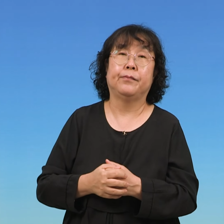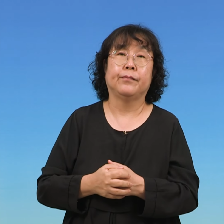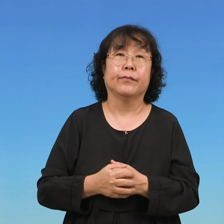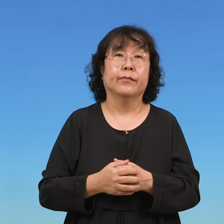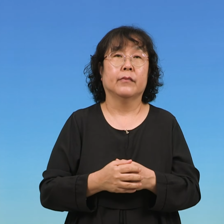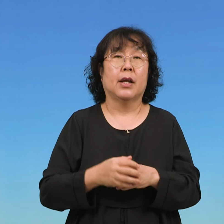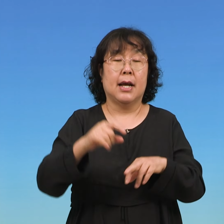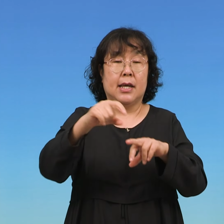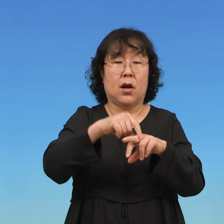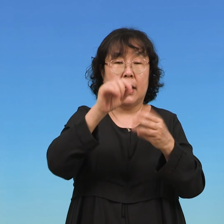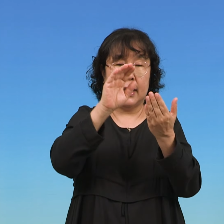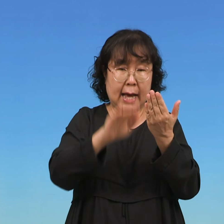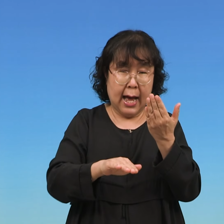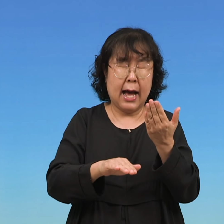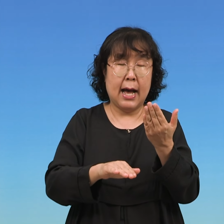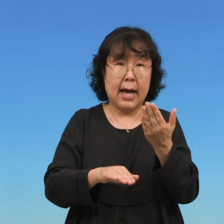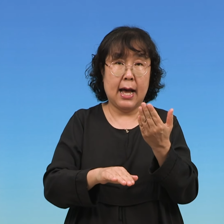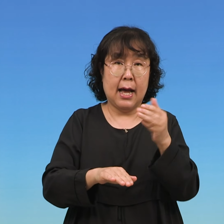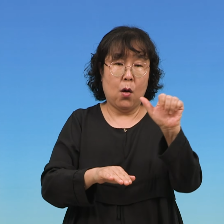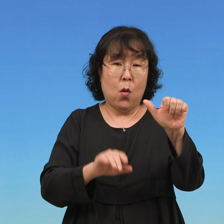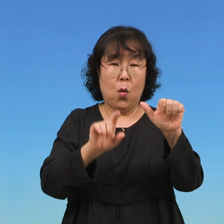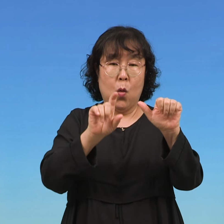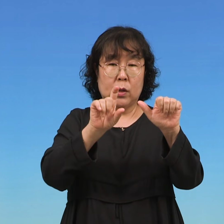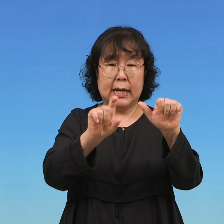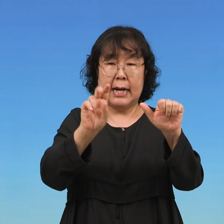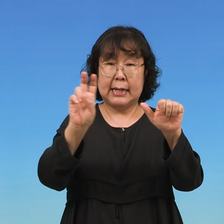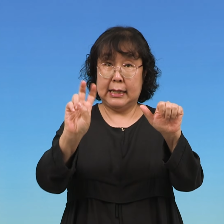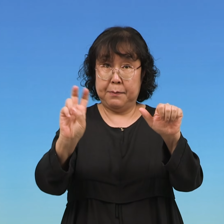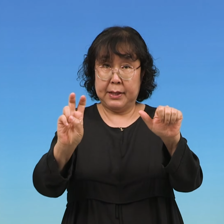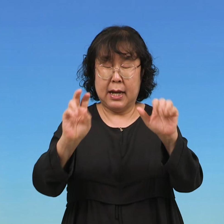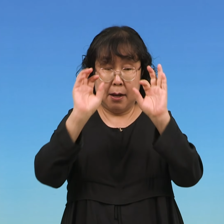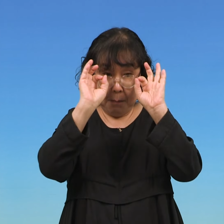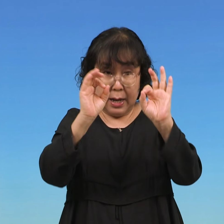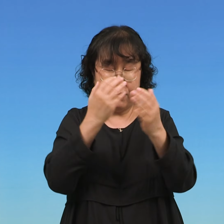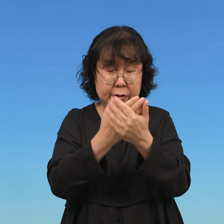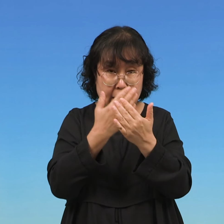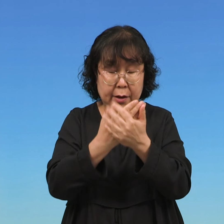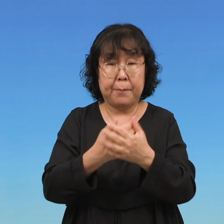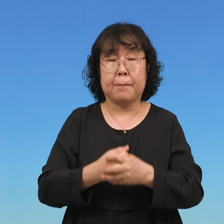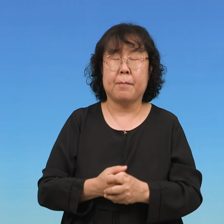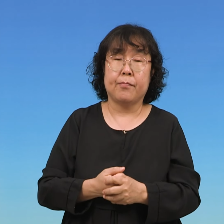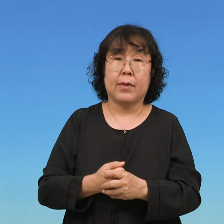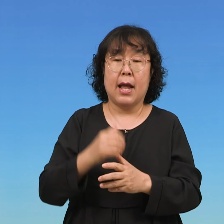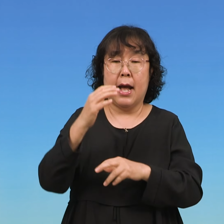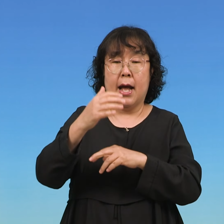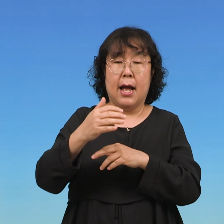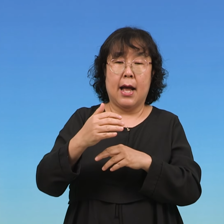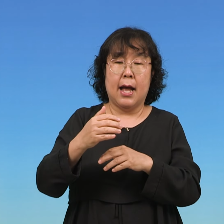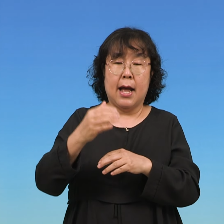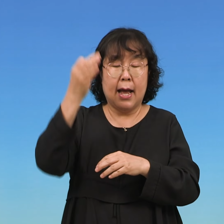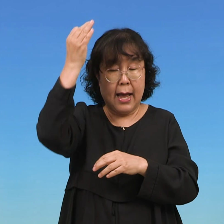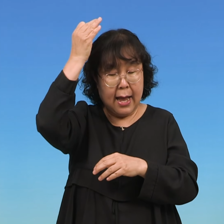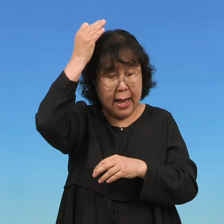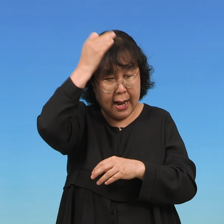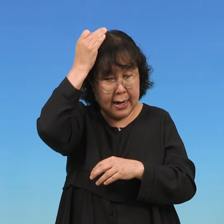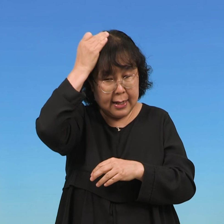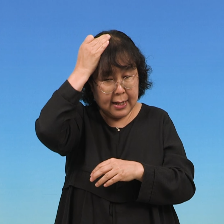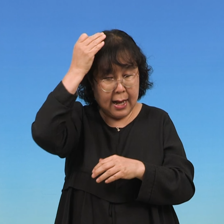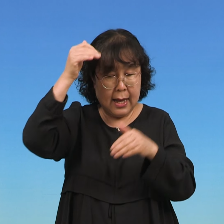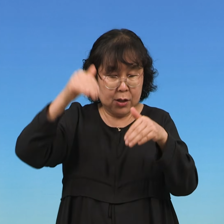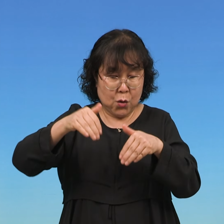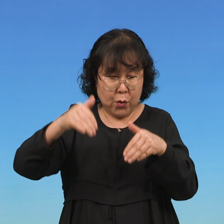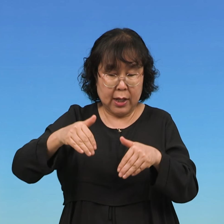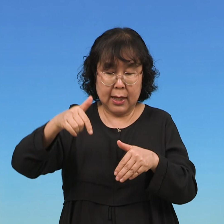나오는 내용입니다이 개 하시에 막 불타는 마음을 한번 느껴 보십시오 하나님의 사람 엘리사의